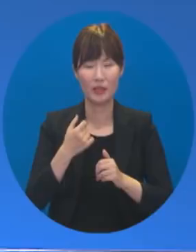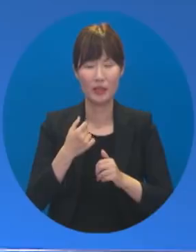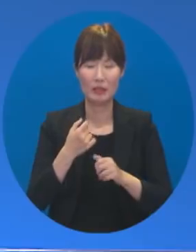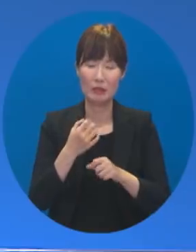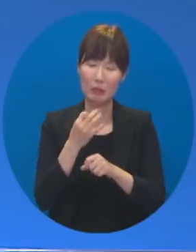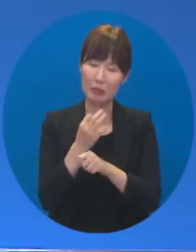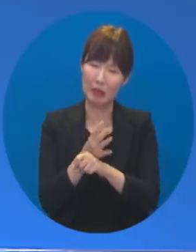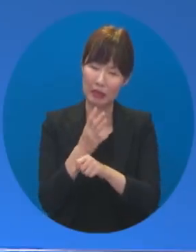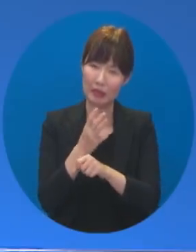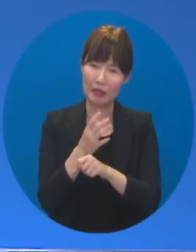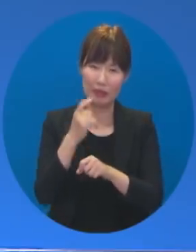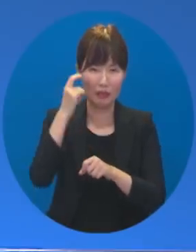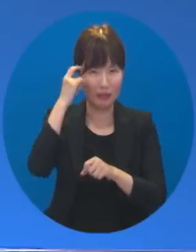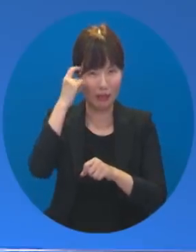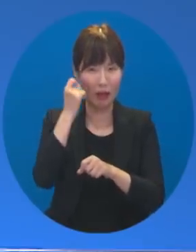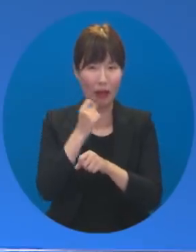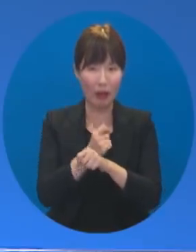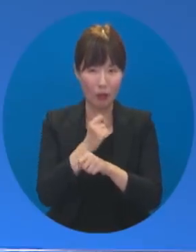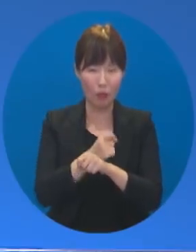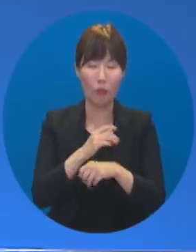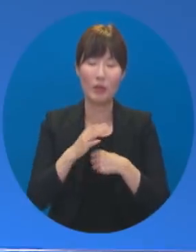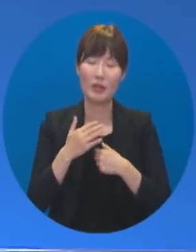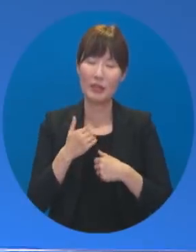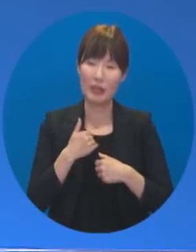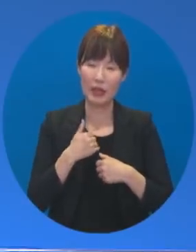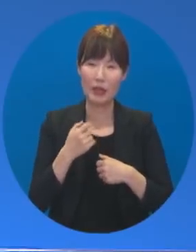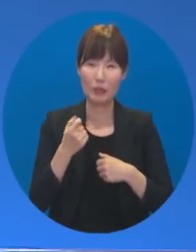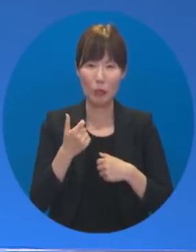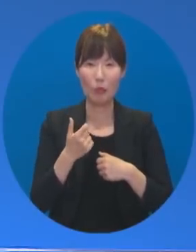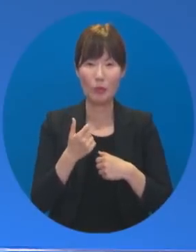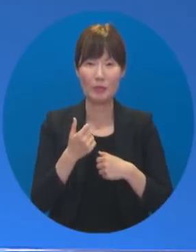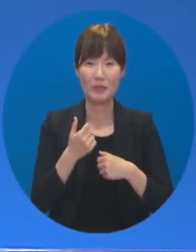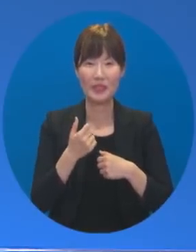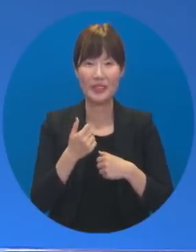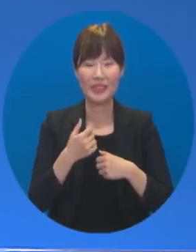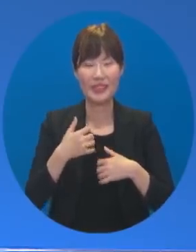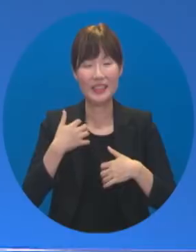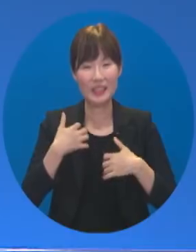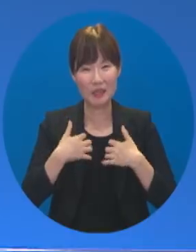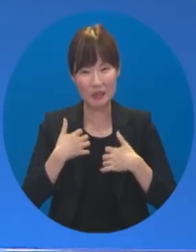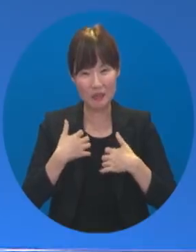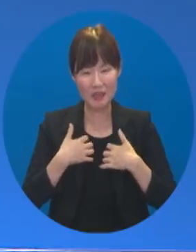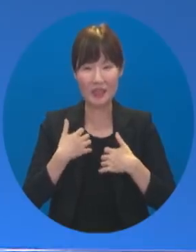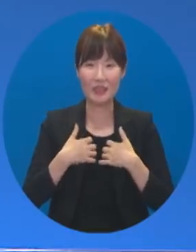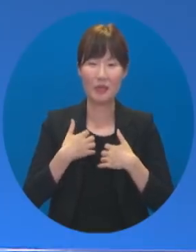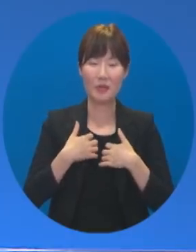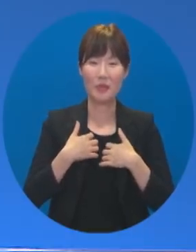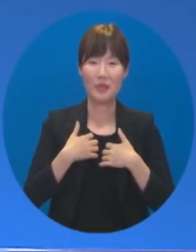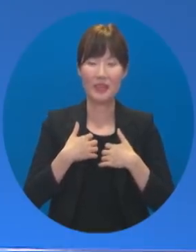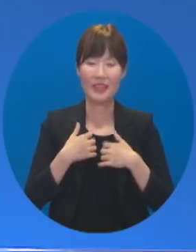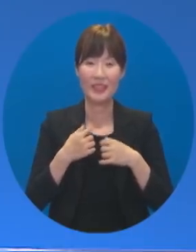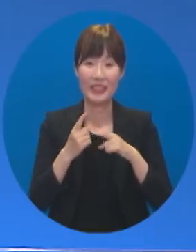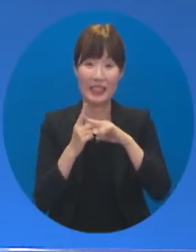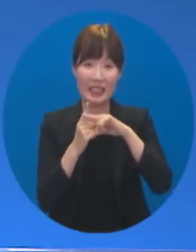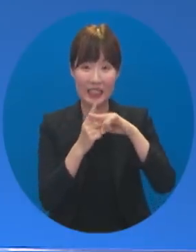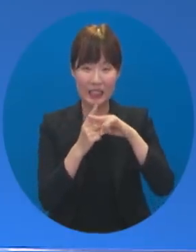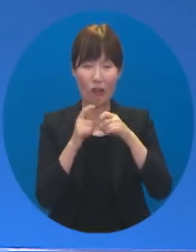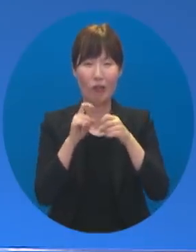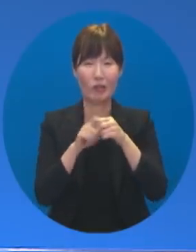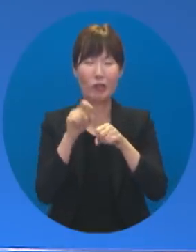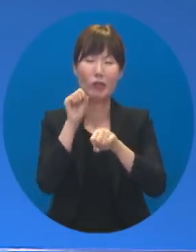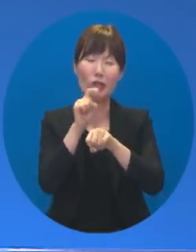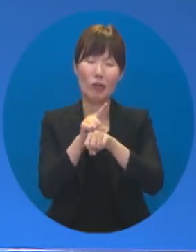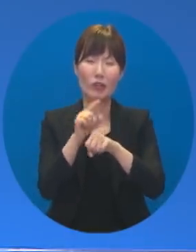이렇게 단순한 그런 아빠. 그리고 제 아내는 원기가 태어나면서부터 거의 매일 원기